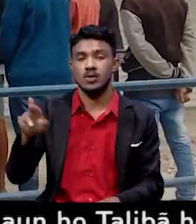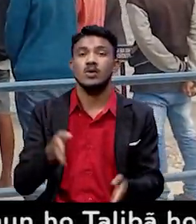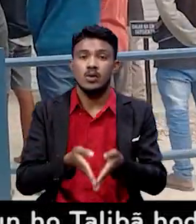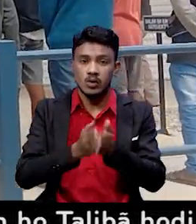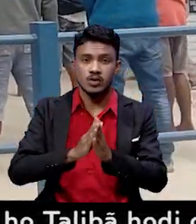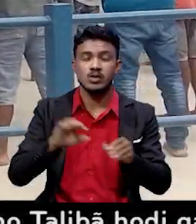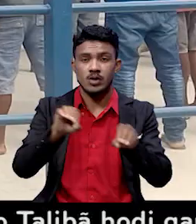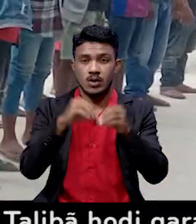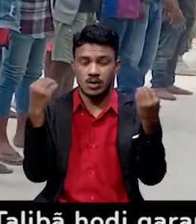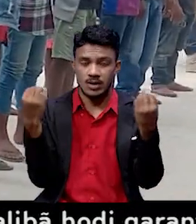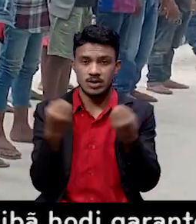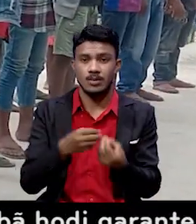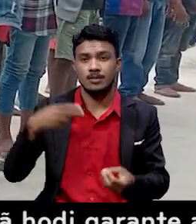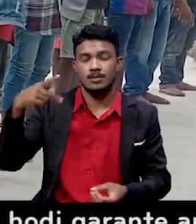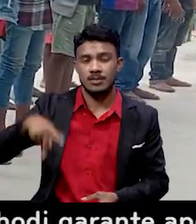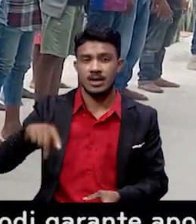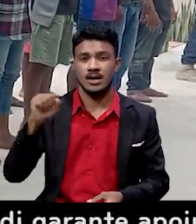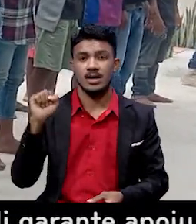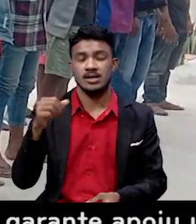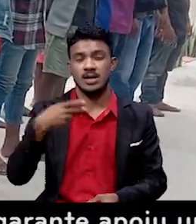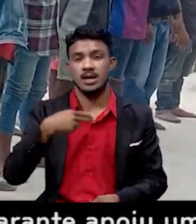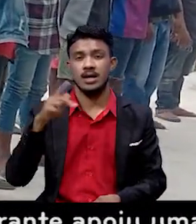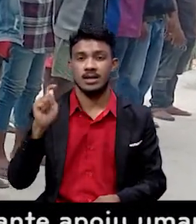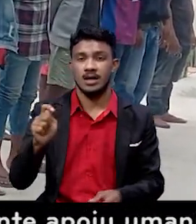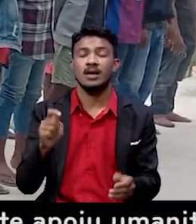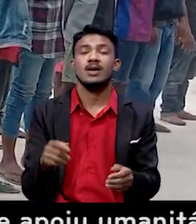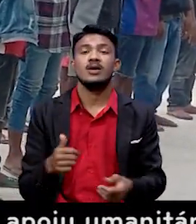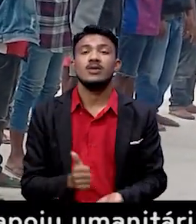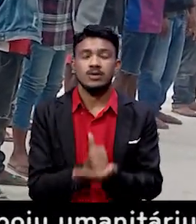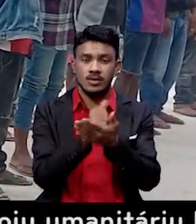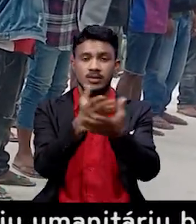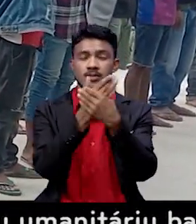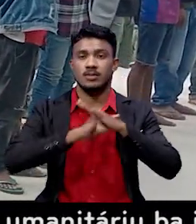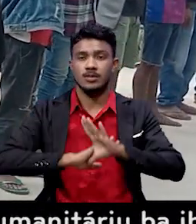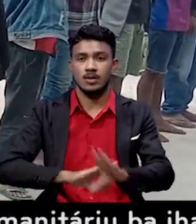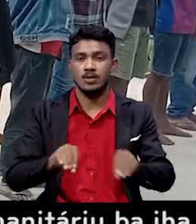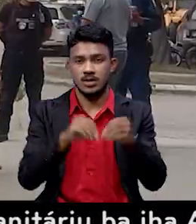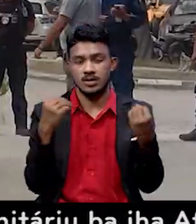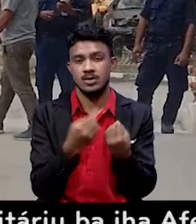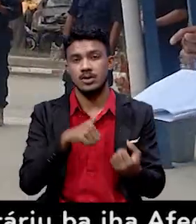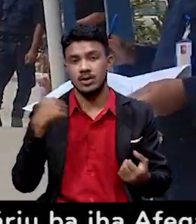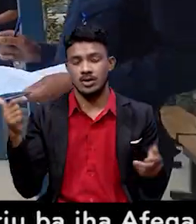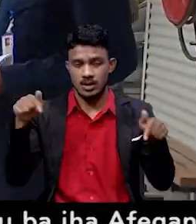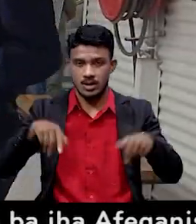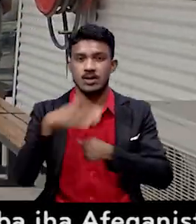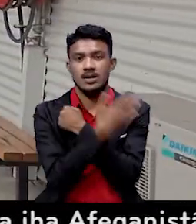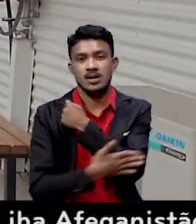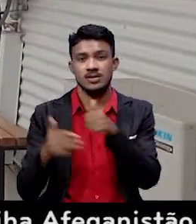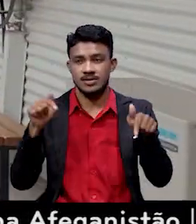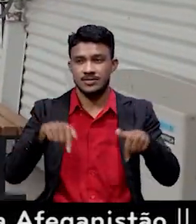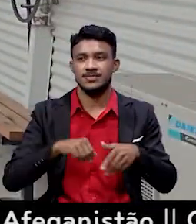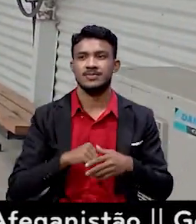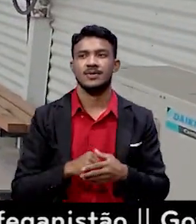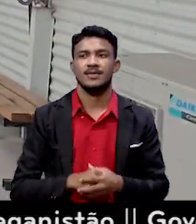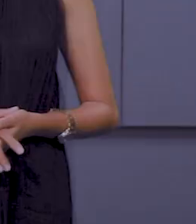atu kria amizade ho organisasaun sira selu no ne kontribui papas no estabilidade i harailaran Ferri Suarez